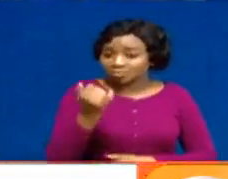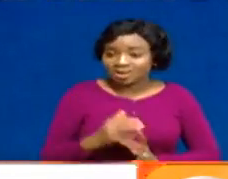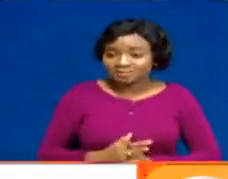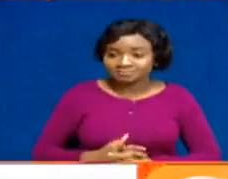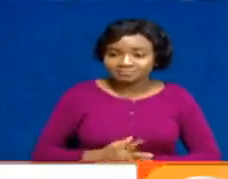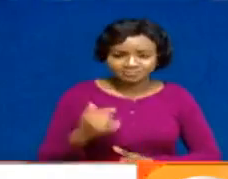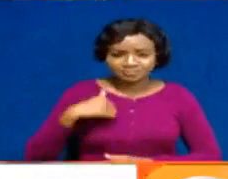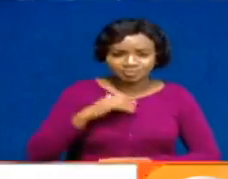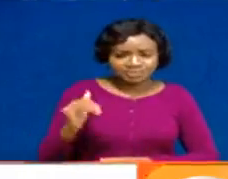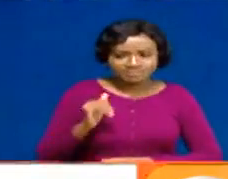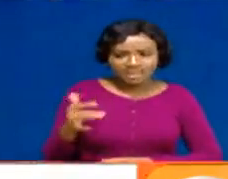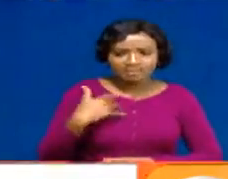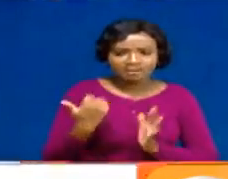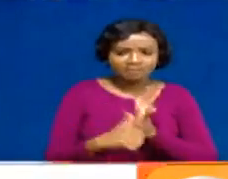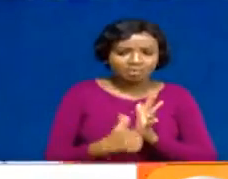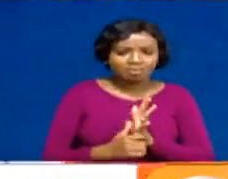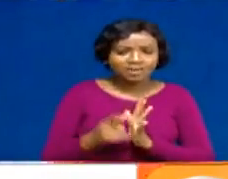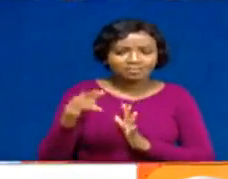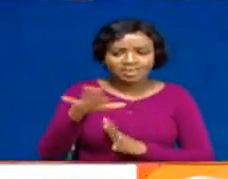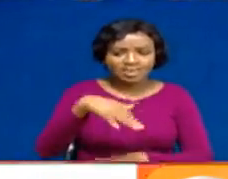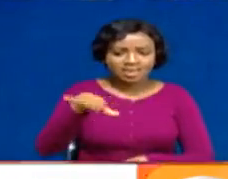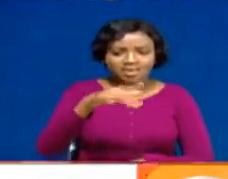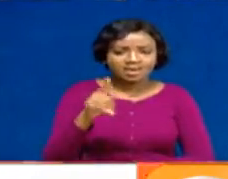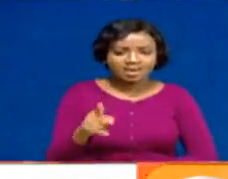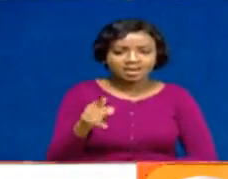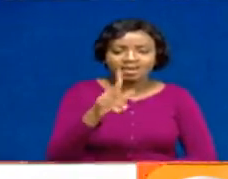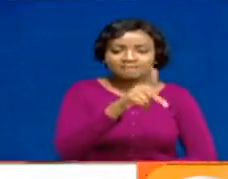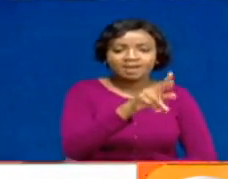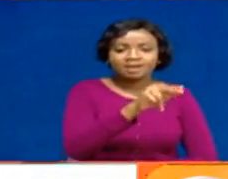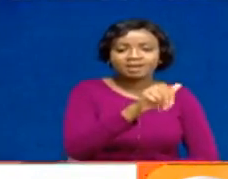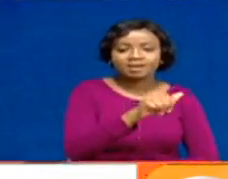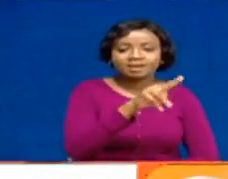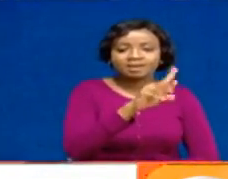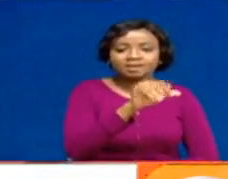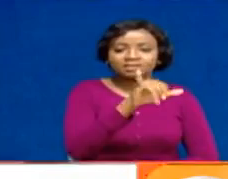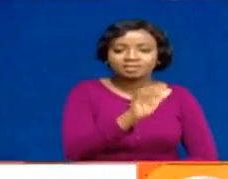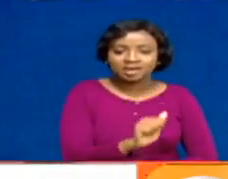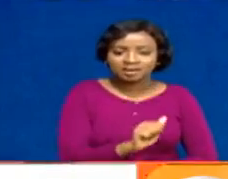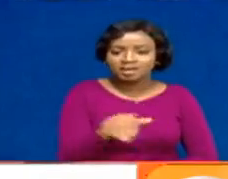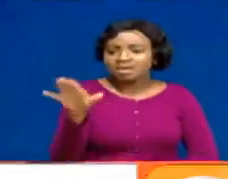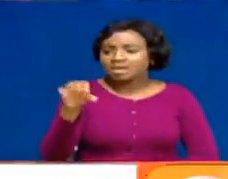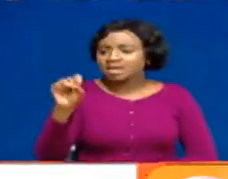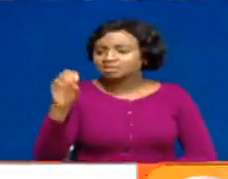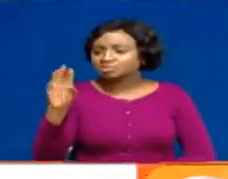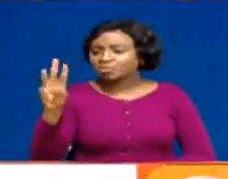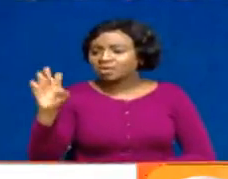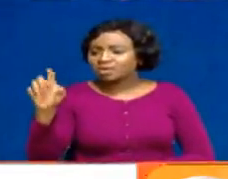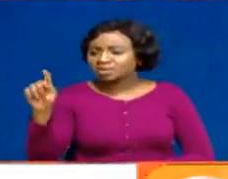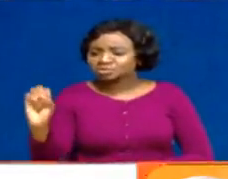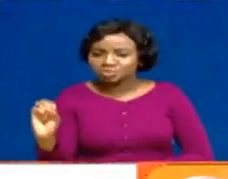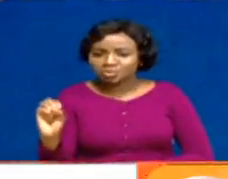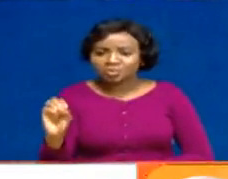tuko na shida kama hii maeneo ya Pandya. Tuko na shida kama hii maeneo ya Soweto. Tuko na shida kama